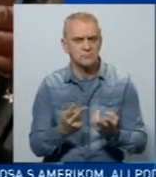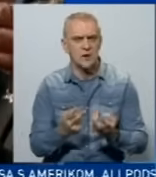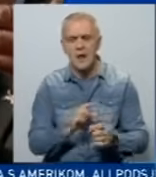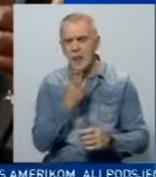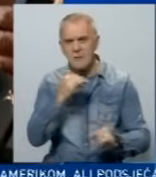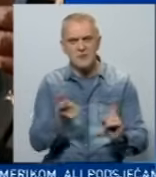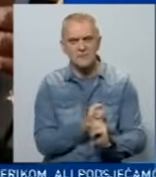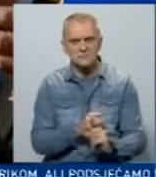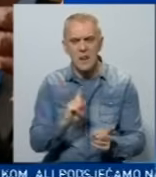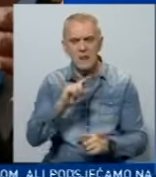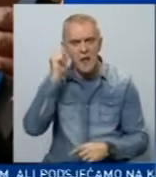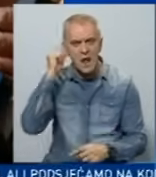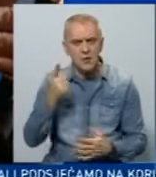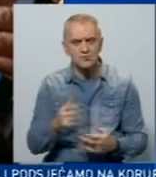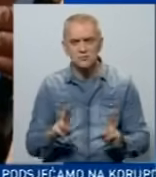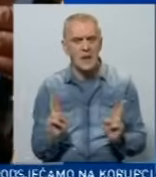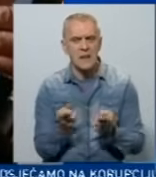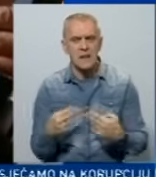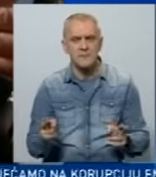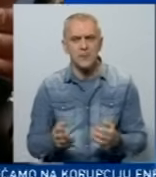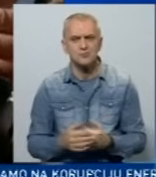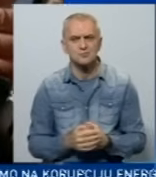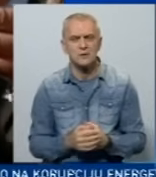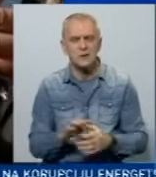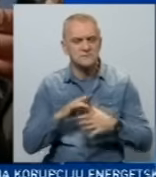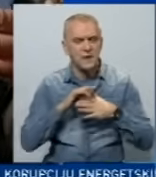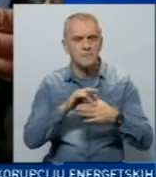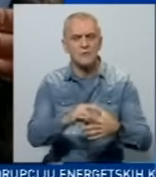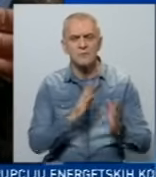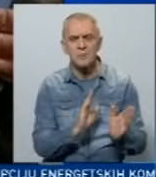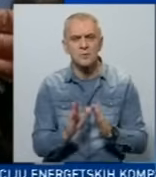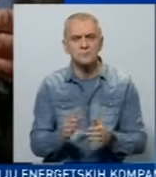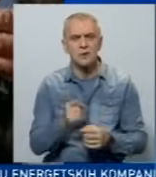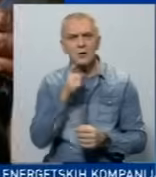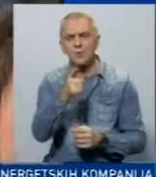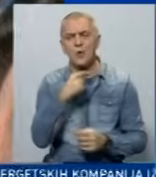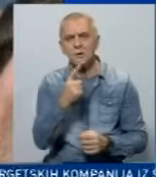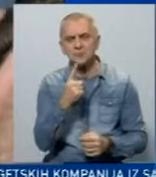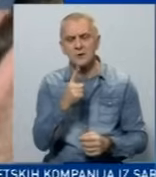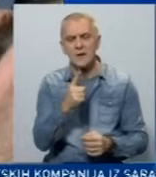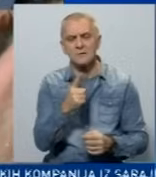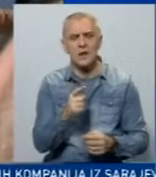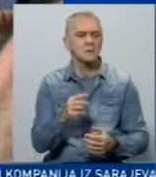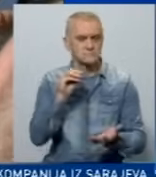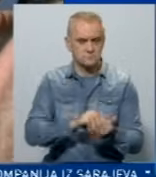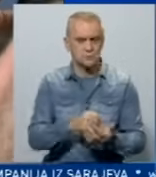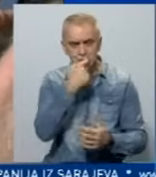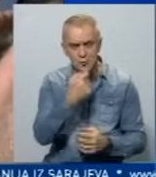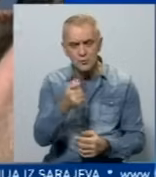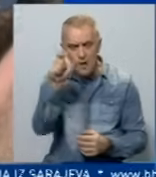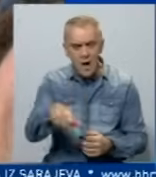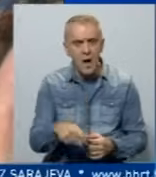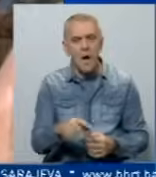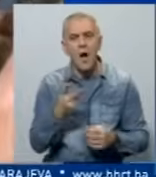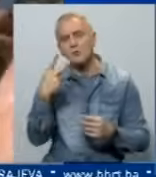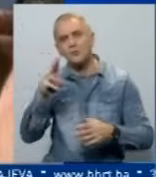sve nelogičnosti. Znači, nemoguće je da se provodi proces, a da to zakaže jedan sudija da ga vodi drugi, a da mi nismo obavješteni o tome